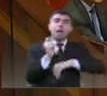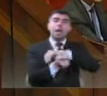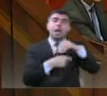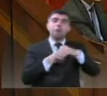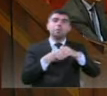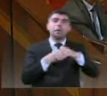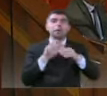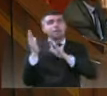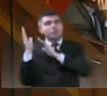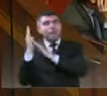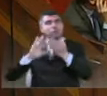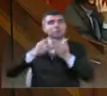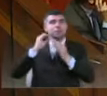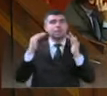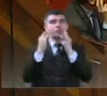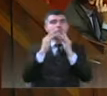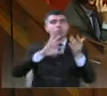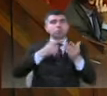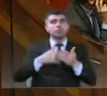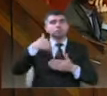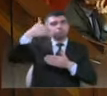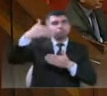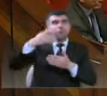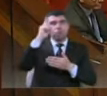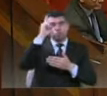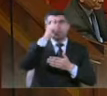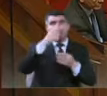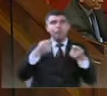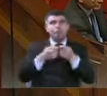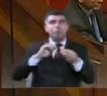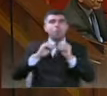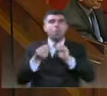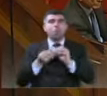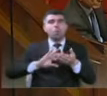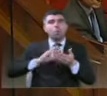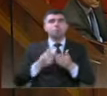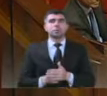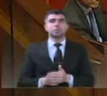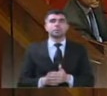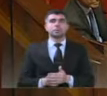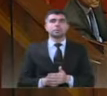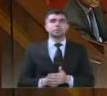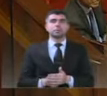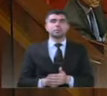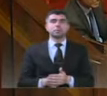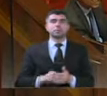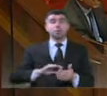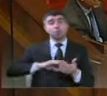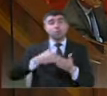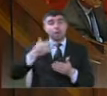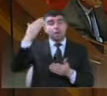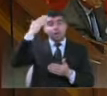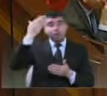الجماعاتيه اللي هي كتمكن كذلك باش في المستقبل تحل واحد طرف من هذا المشكل. ولكن كتعرفوا كلكم